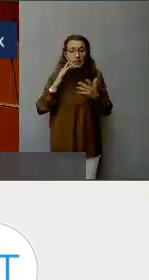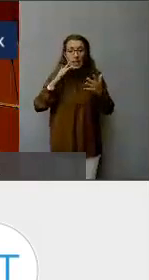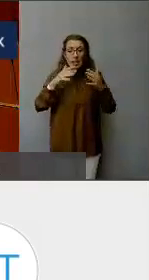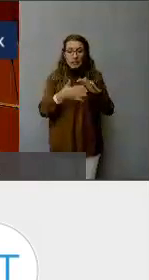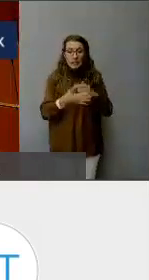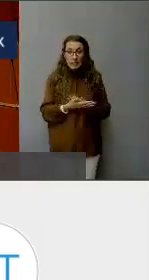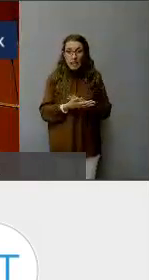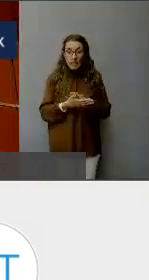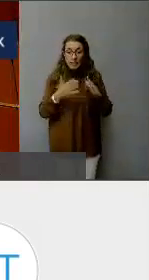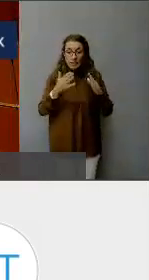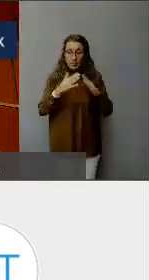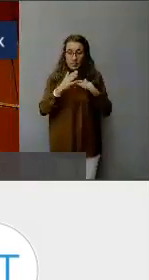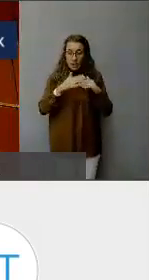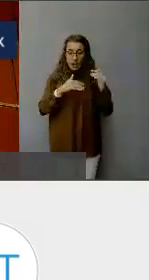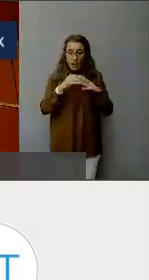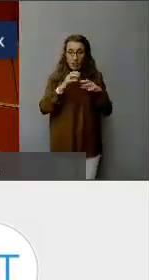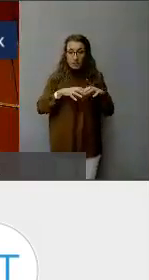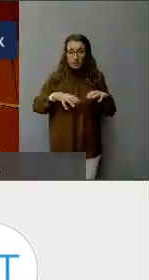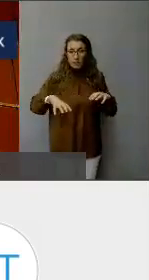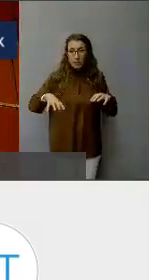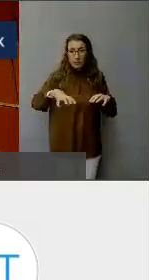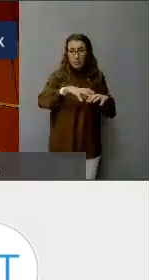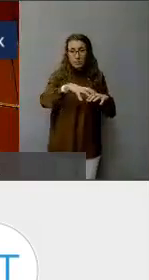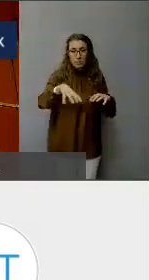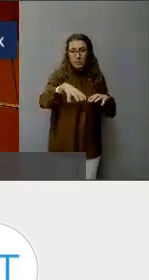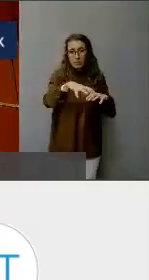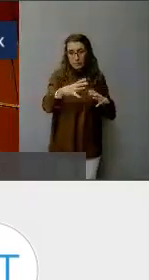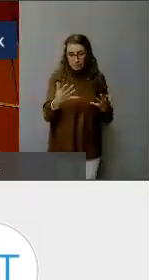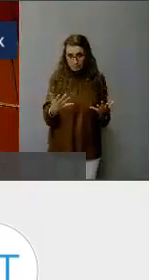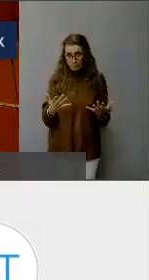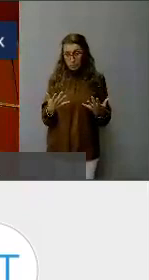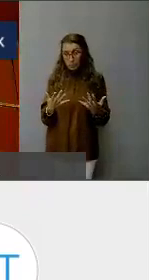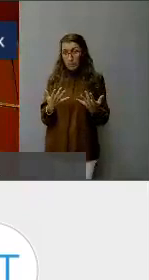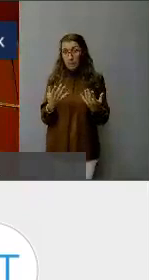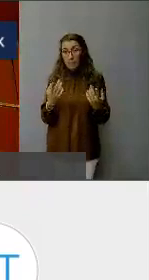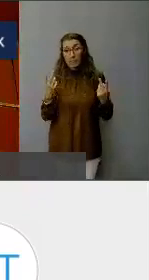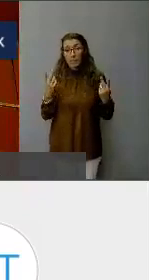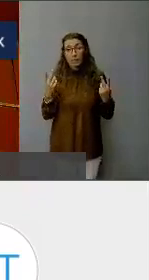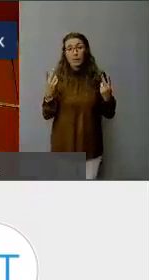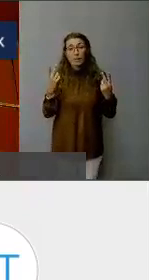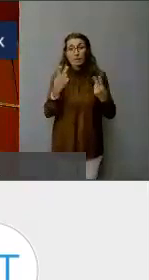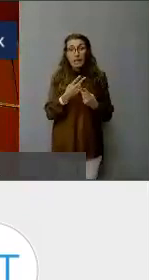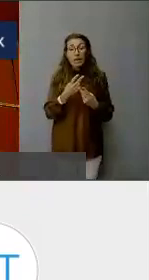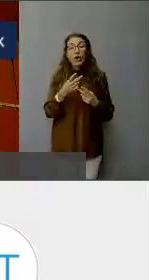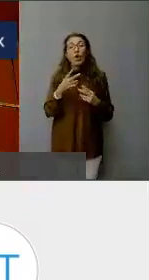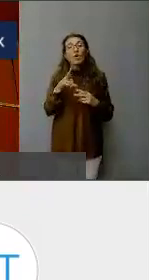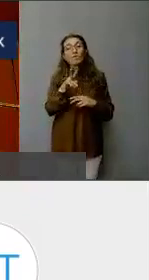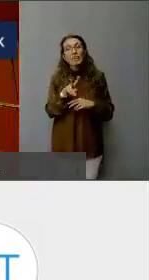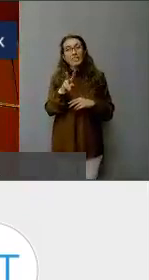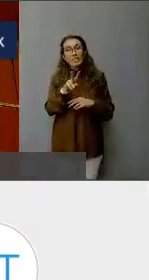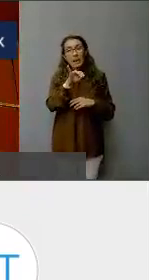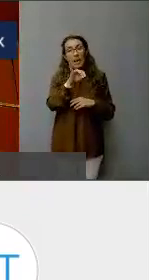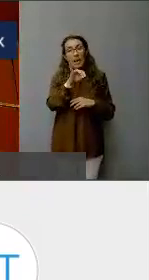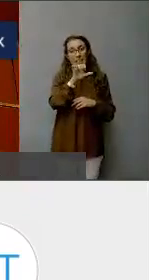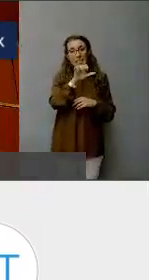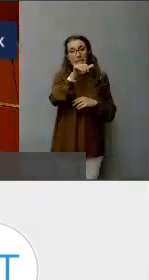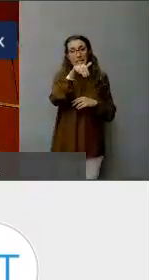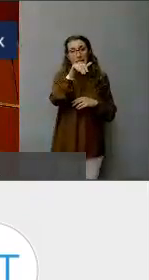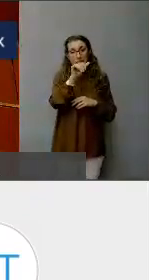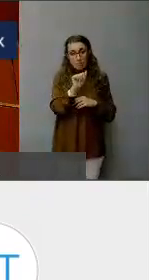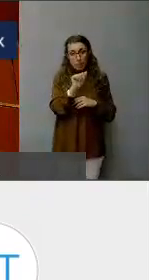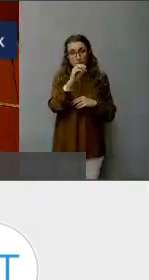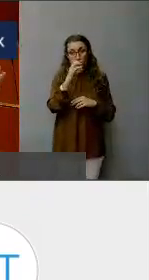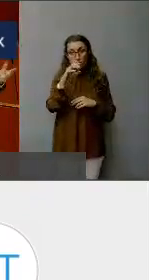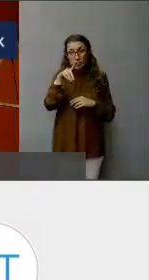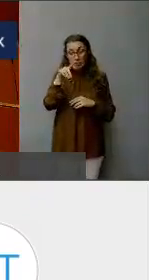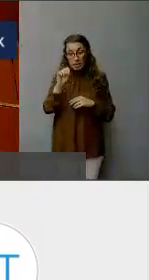sigla famosa per noi che ci occupiamo di queste cose ormai da un po di tempo e di vesima cioè isma cpa dagli sma line sta per insediamento